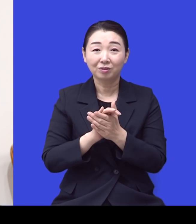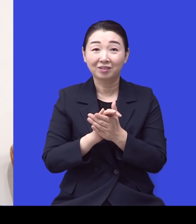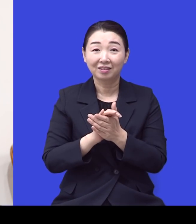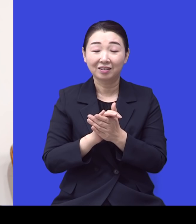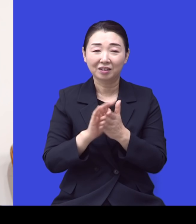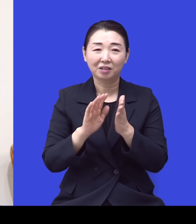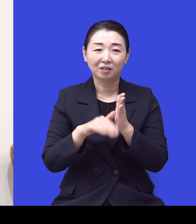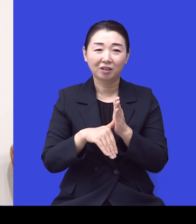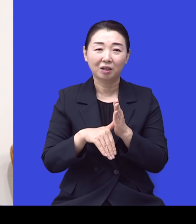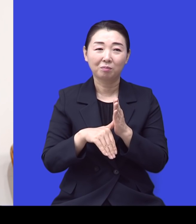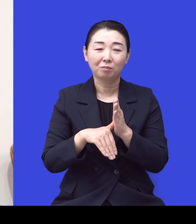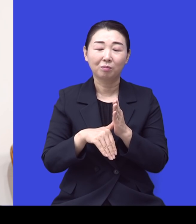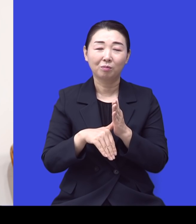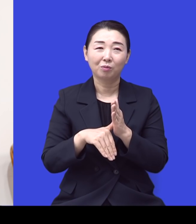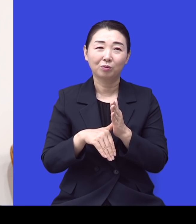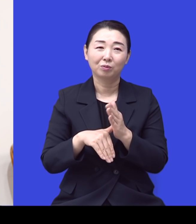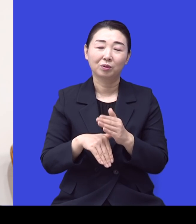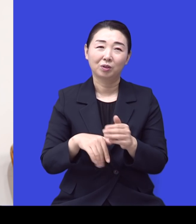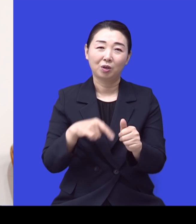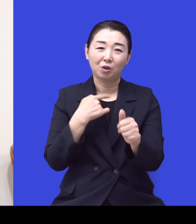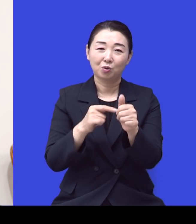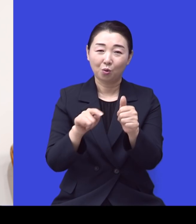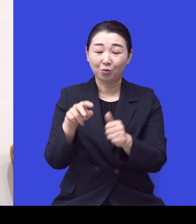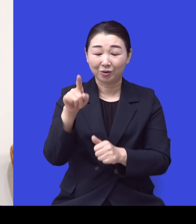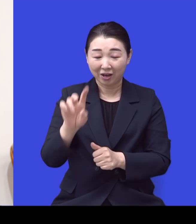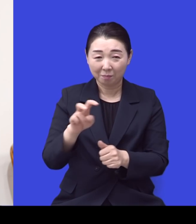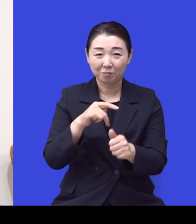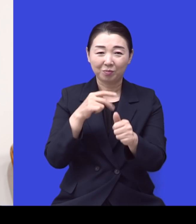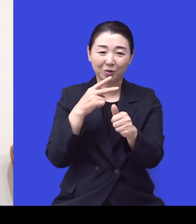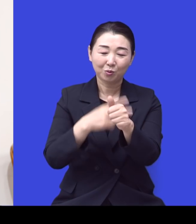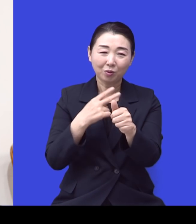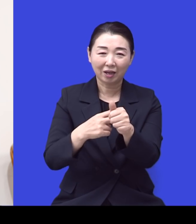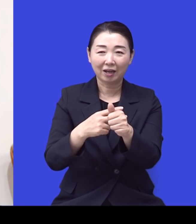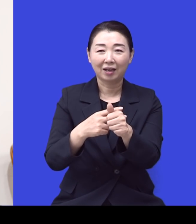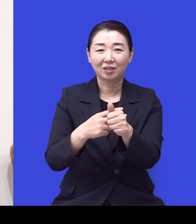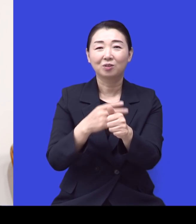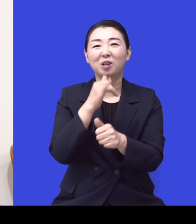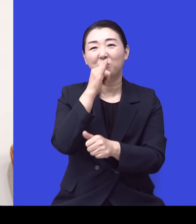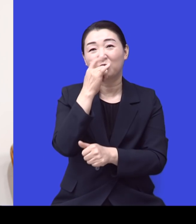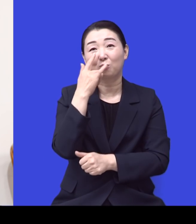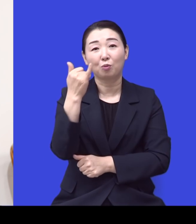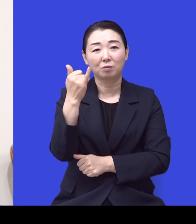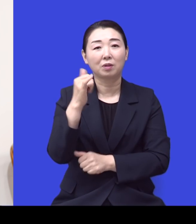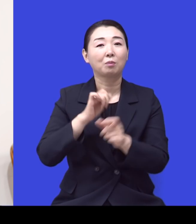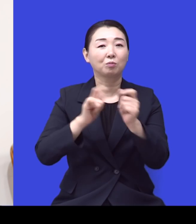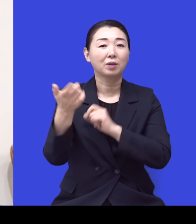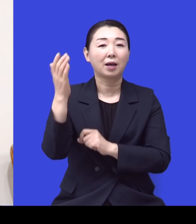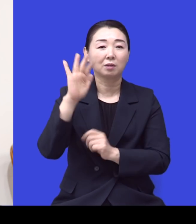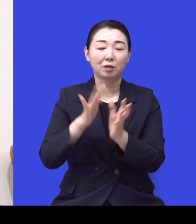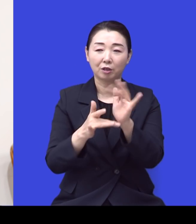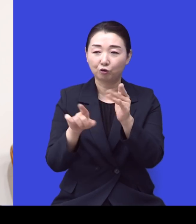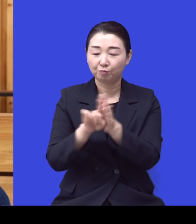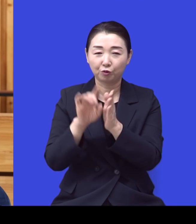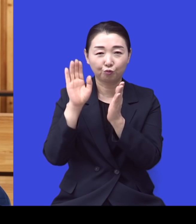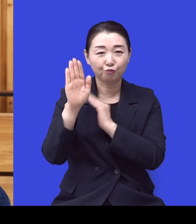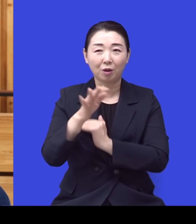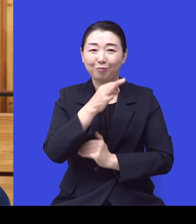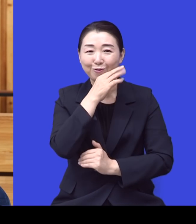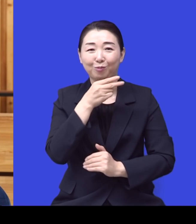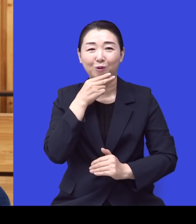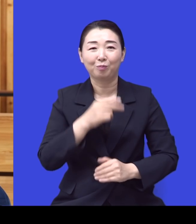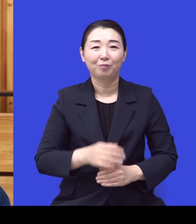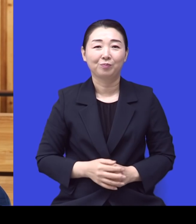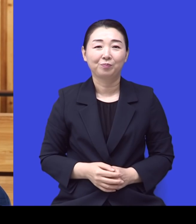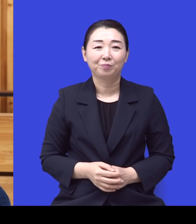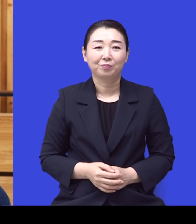막 교육감도 하시고 교장 선생님도 하시고 막 이러셨는데 예. 예수님 믿은 다음에 부끄러워하지 않으셨어요. 예.